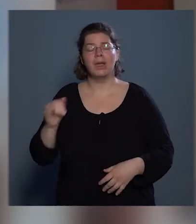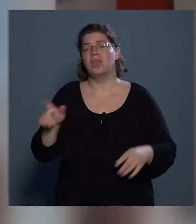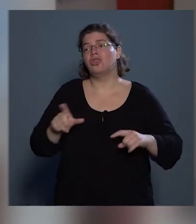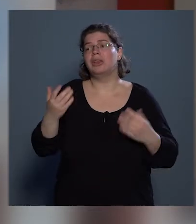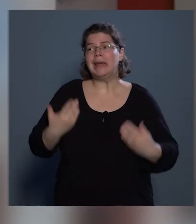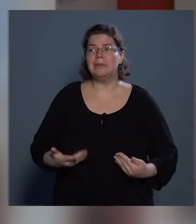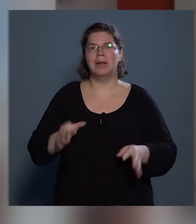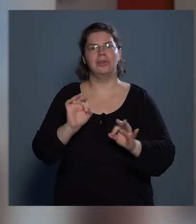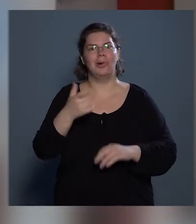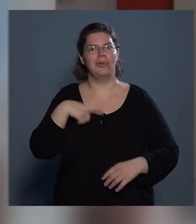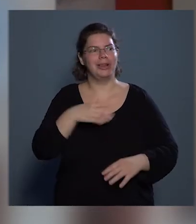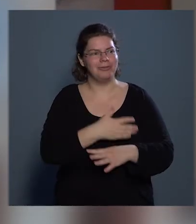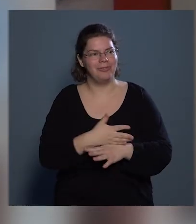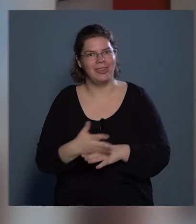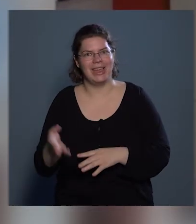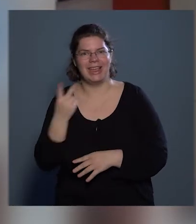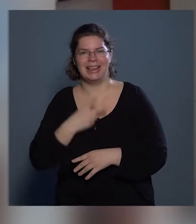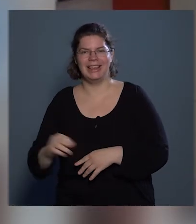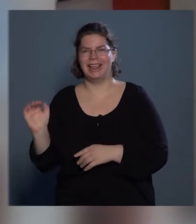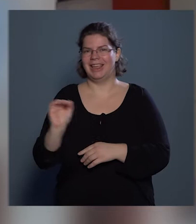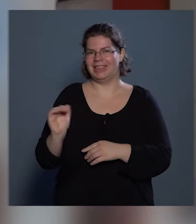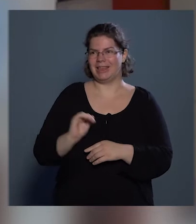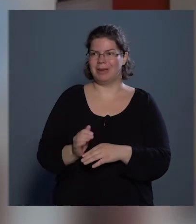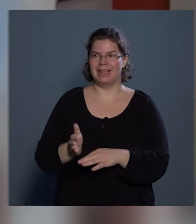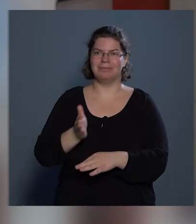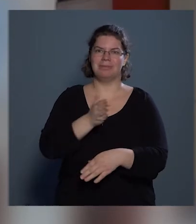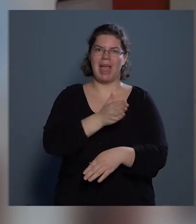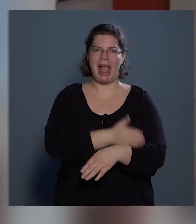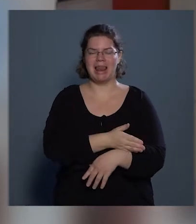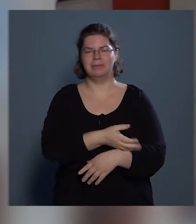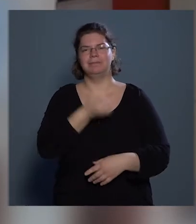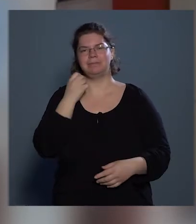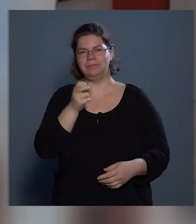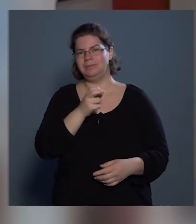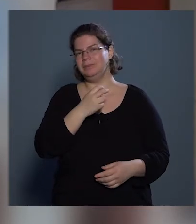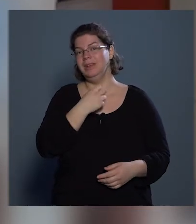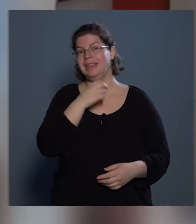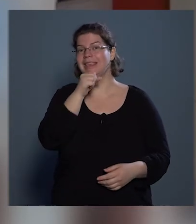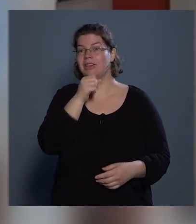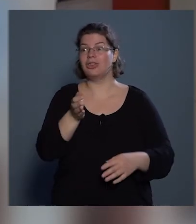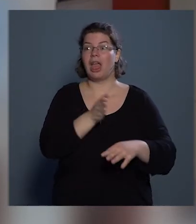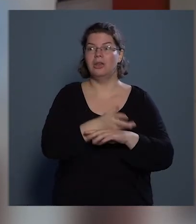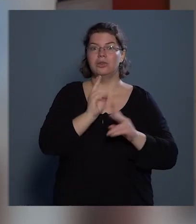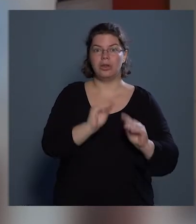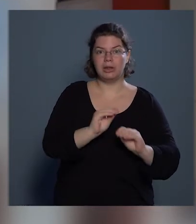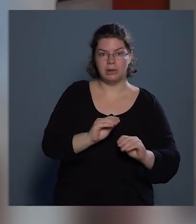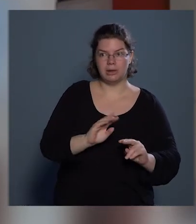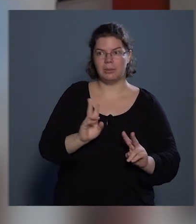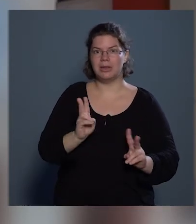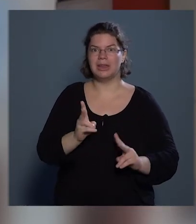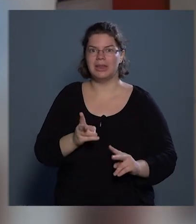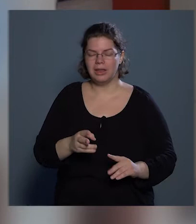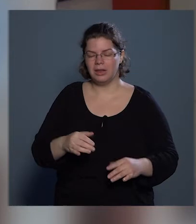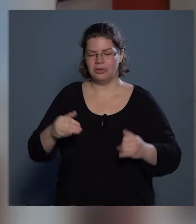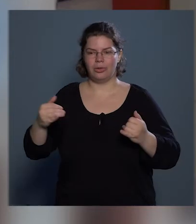volt végignézni, hogy a gyermekeim előtt, amikor gyes előtt tanítottam, hogy kiket tanítottam, illetve